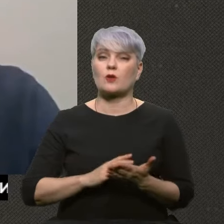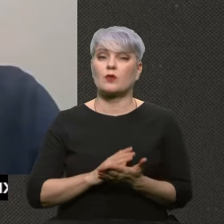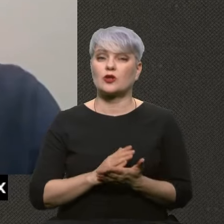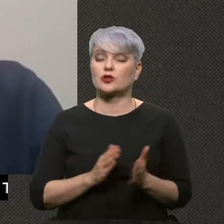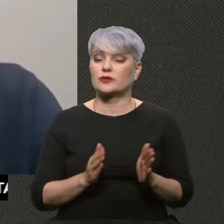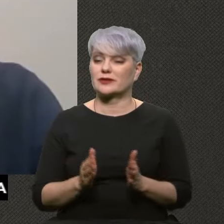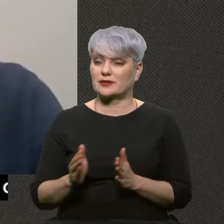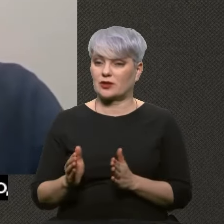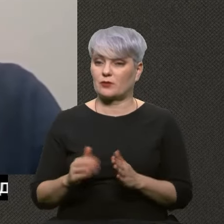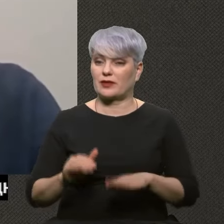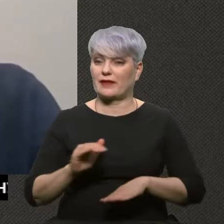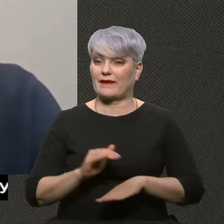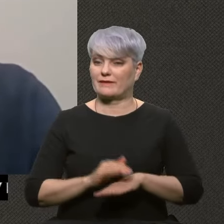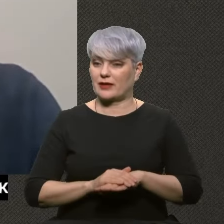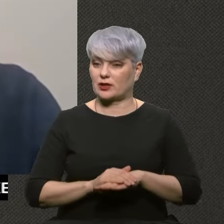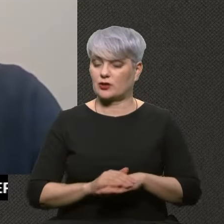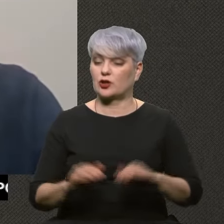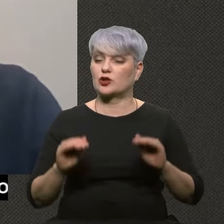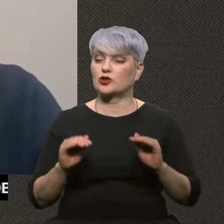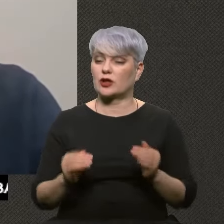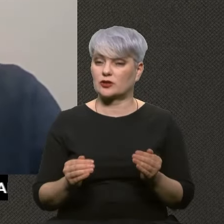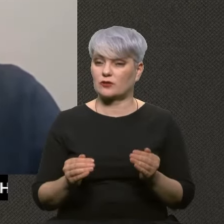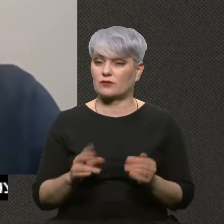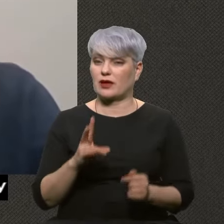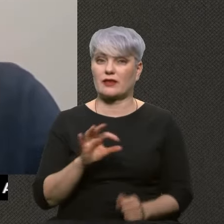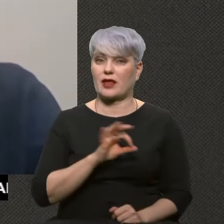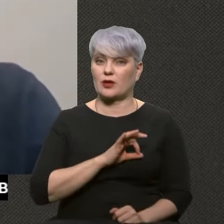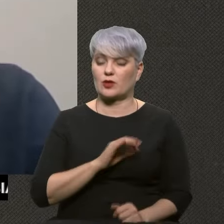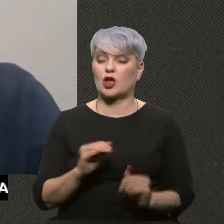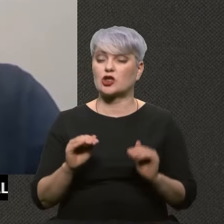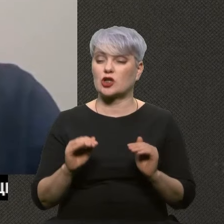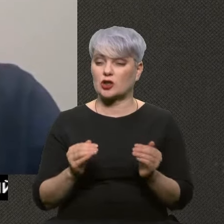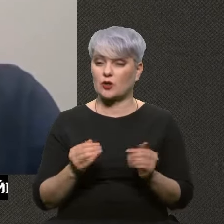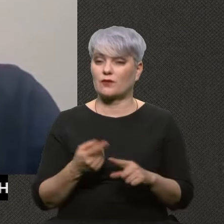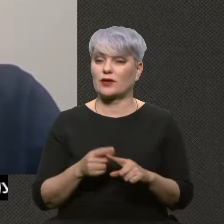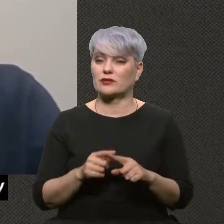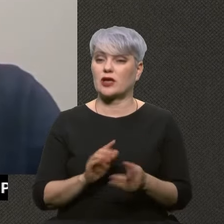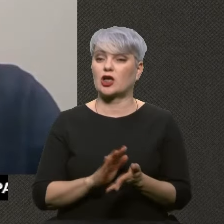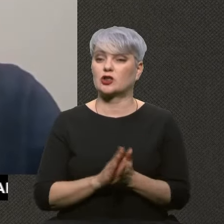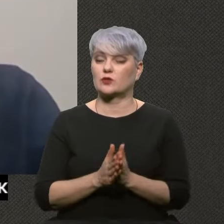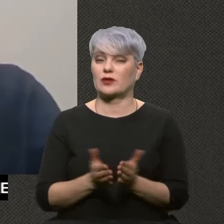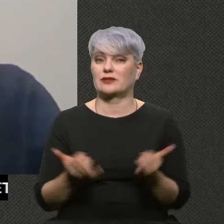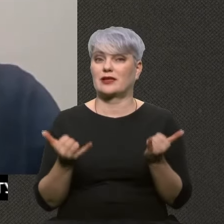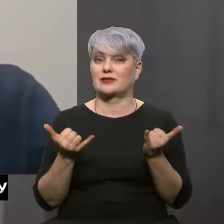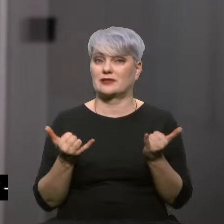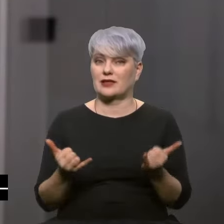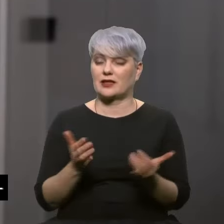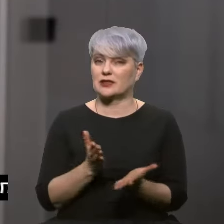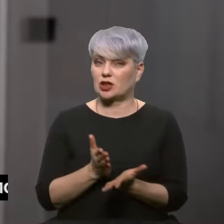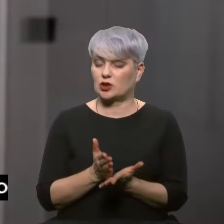систему. Де-факто, частково, де-факто, не де-юре, ця ситуація зараз існує, на превеликий